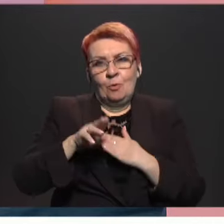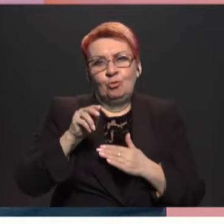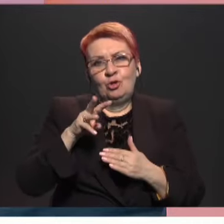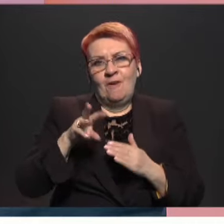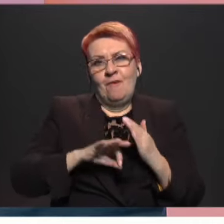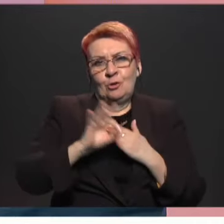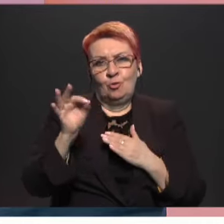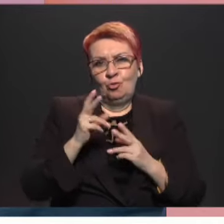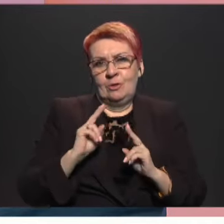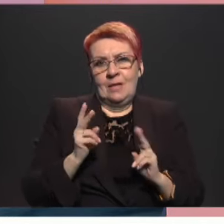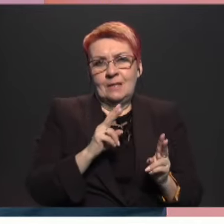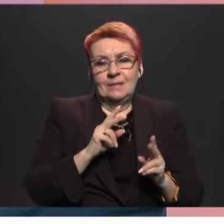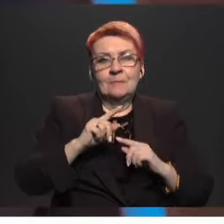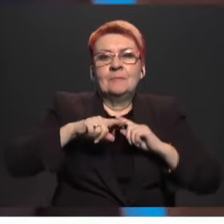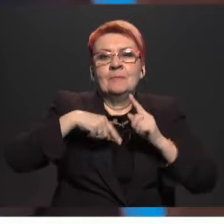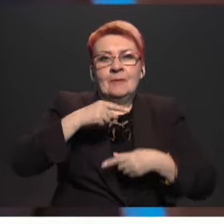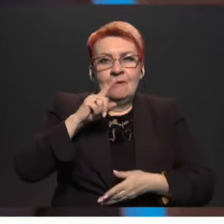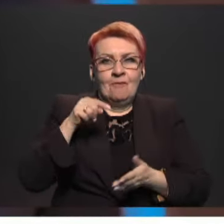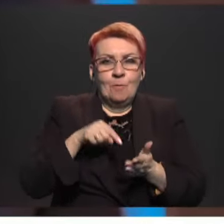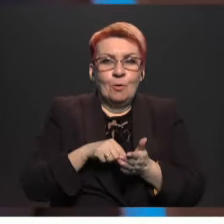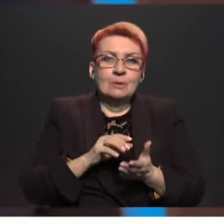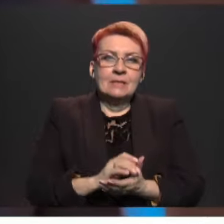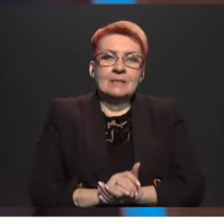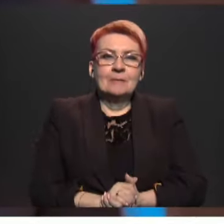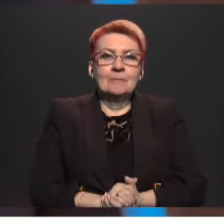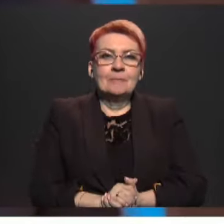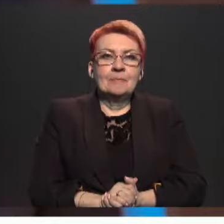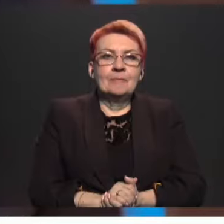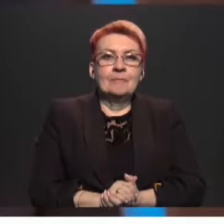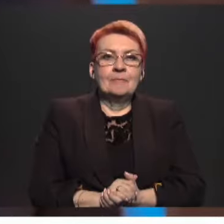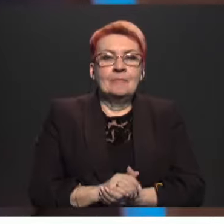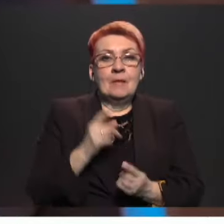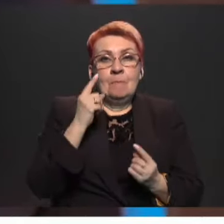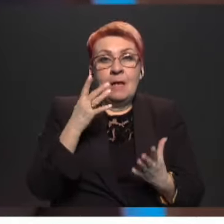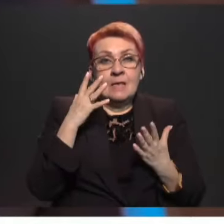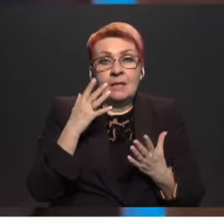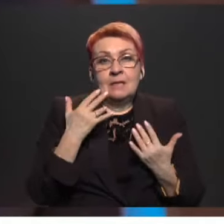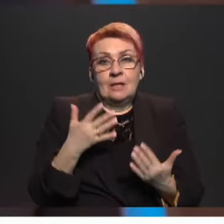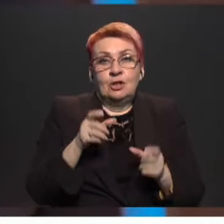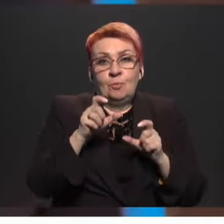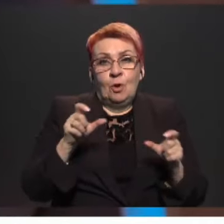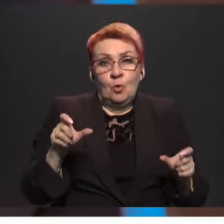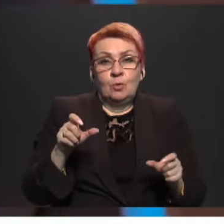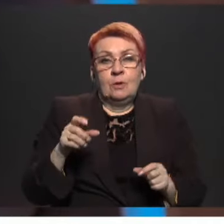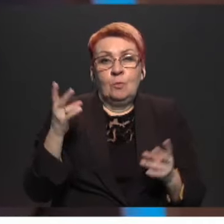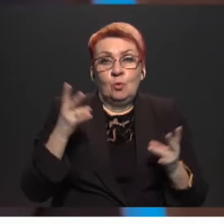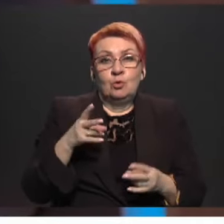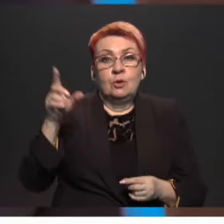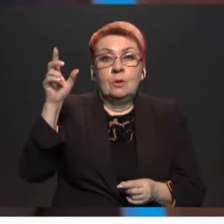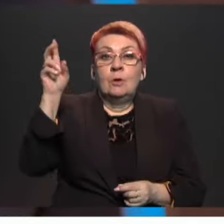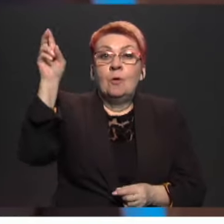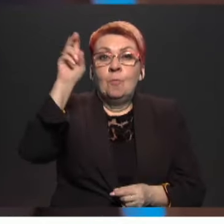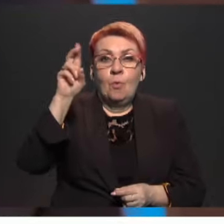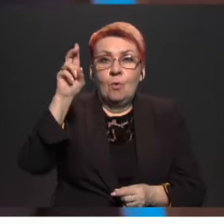Угу. Следующий вопрос от Анжелики. Почему, понятно, зачем людям нужен Бог, мы все хотим спастись, а вот зачем